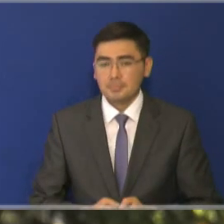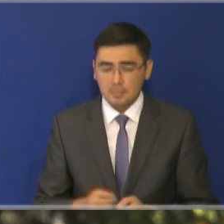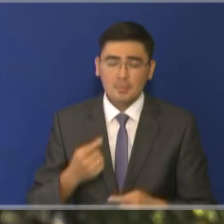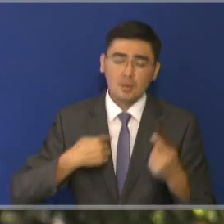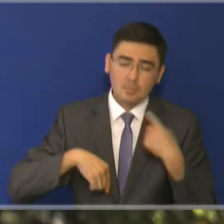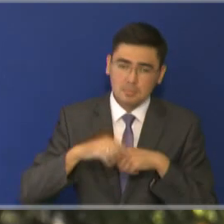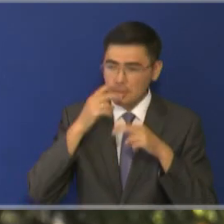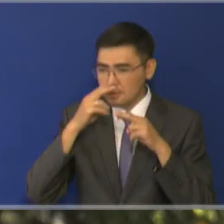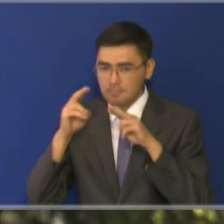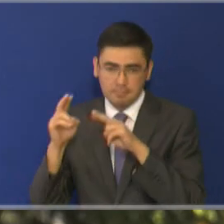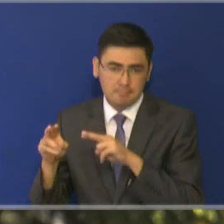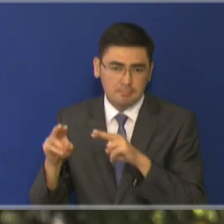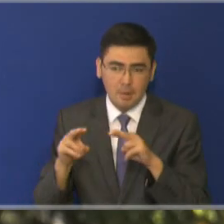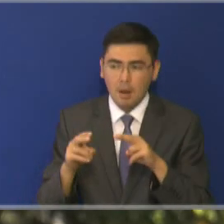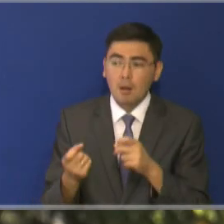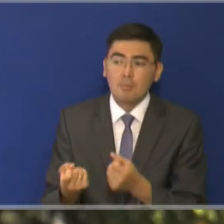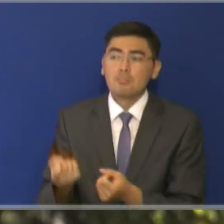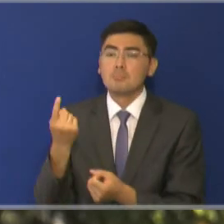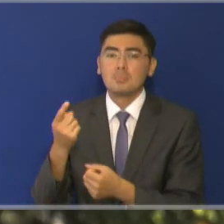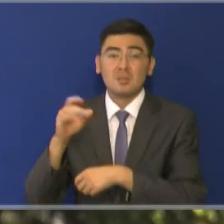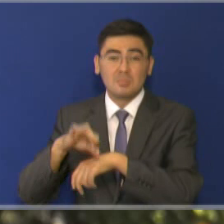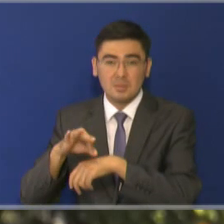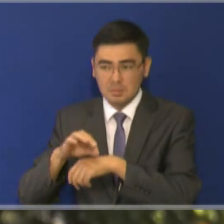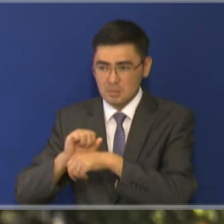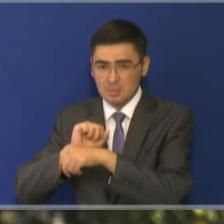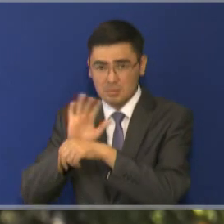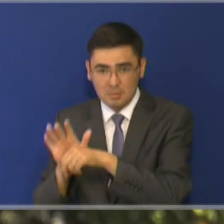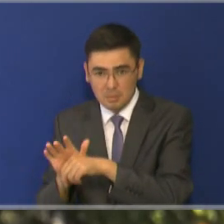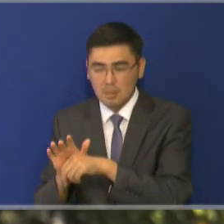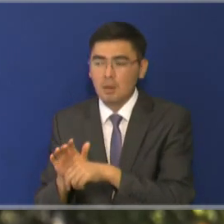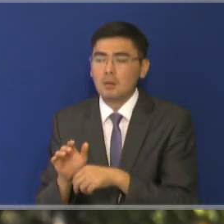бақылау жасап ошақтарды мен жұмыс істегенде